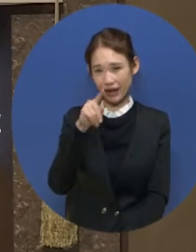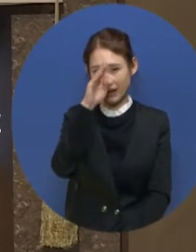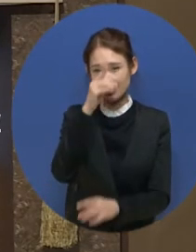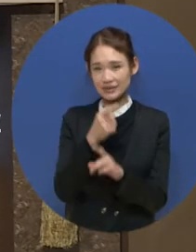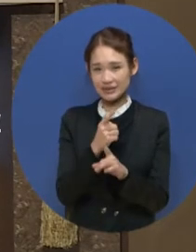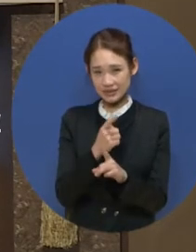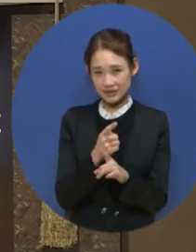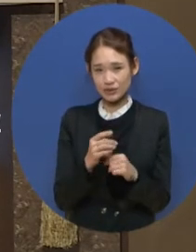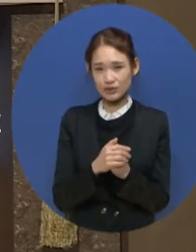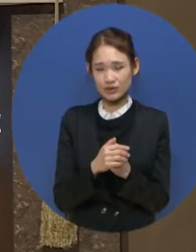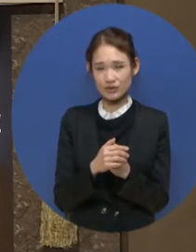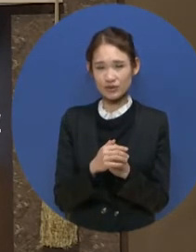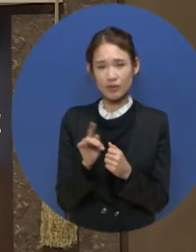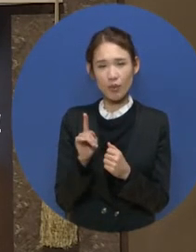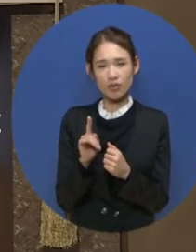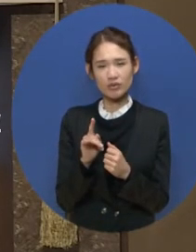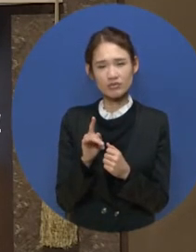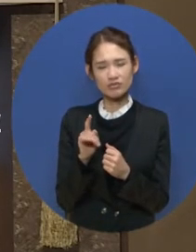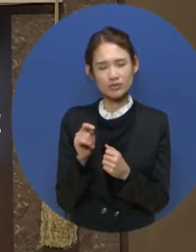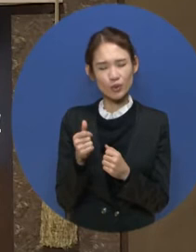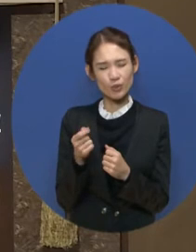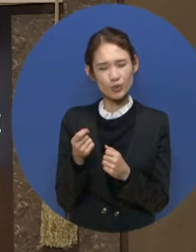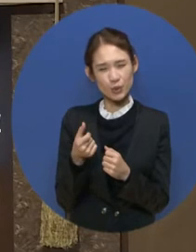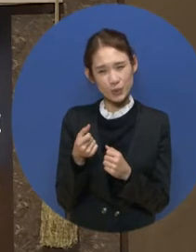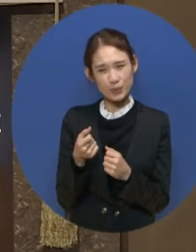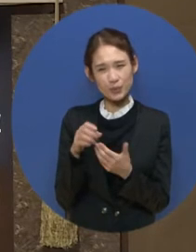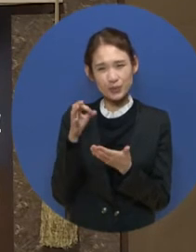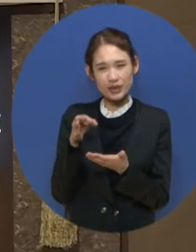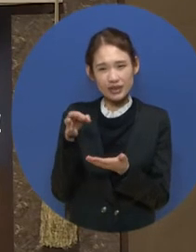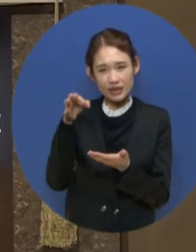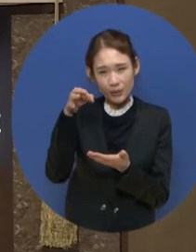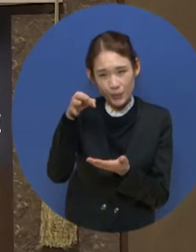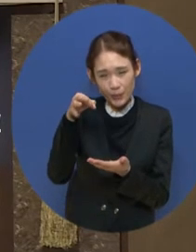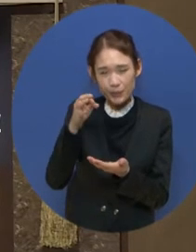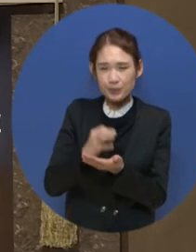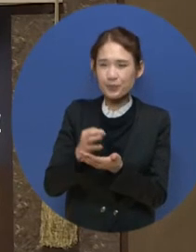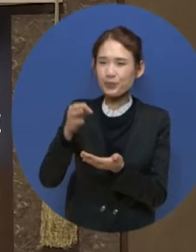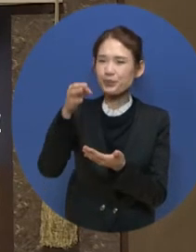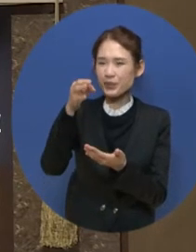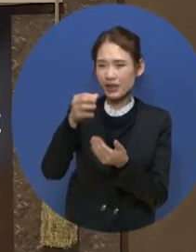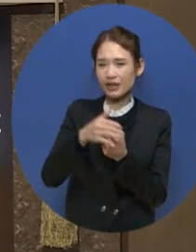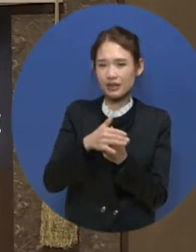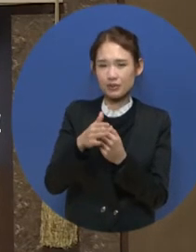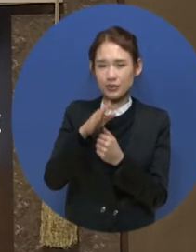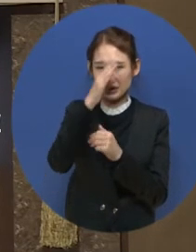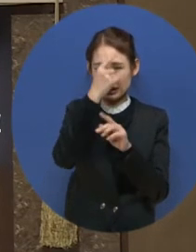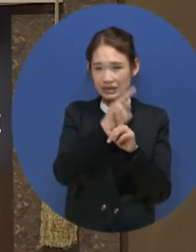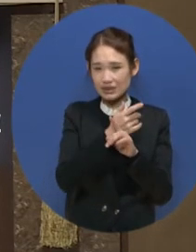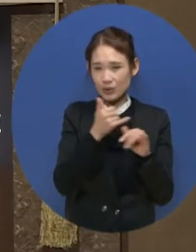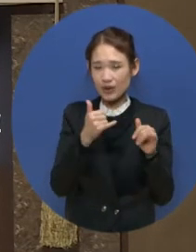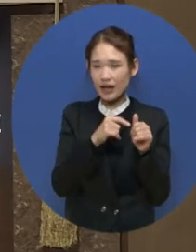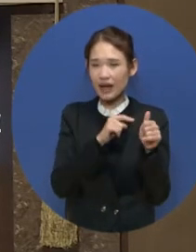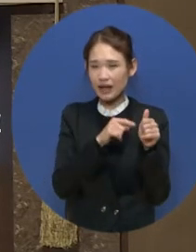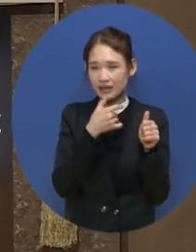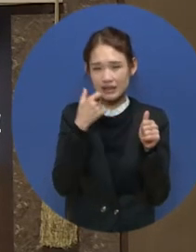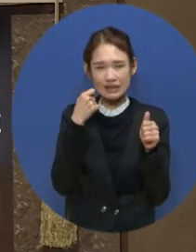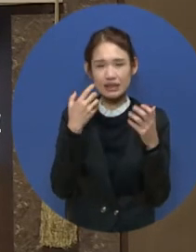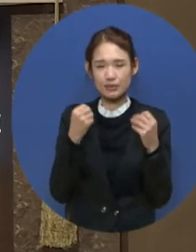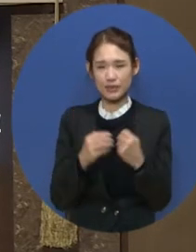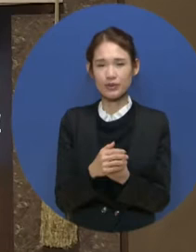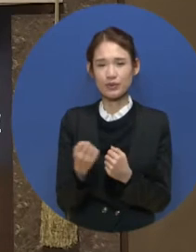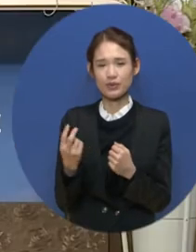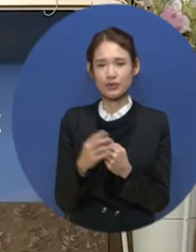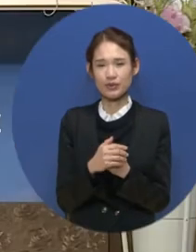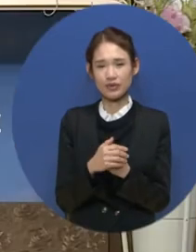약간 좀 이렇게 뭐랄까 아 비용이 이쯤 있어서 7월 의사한테 좀 있게 인기가 있구요